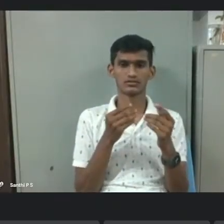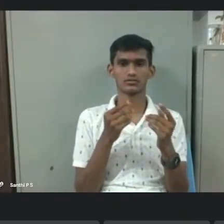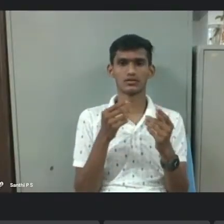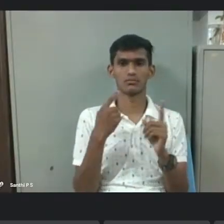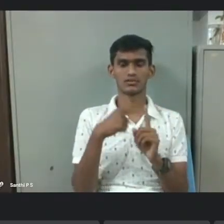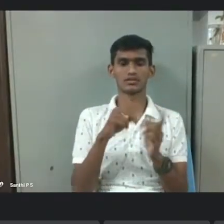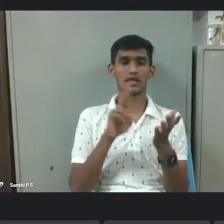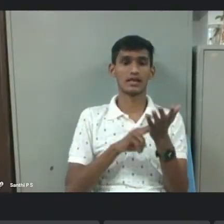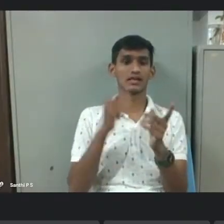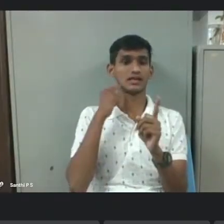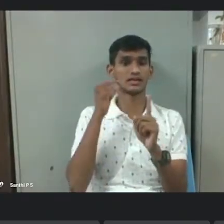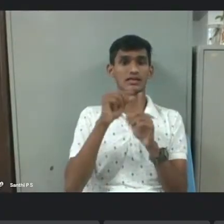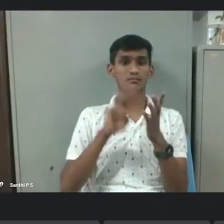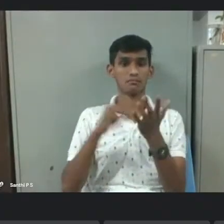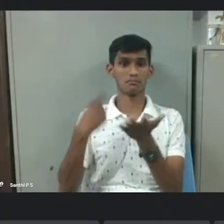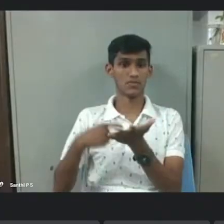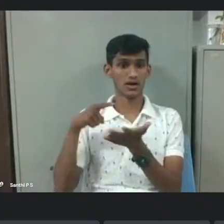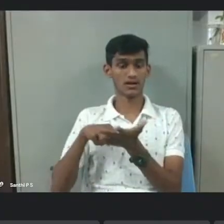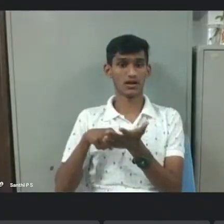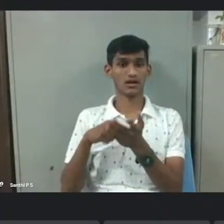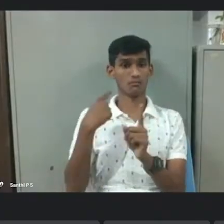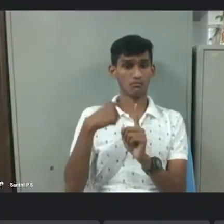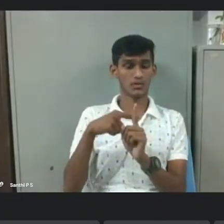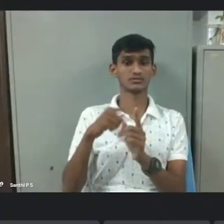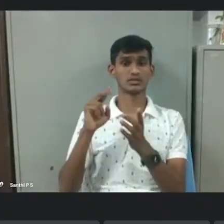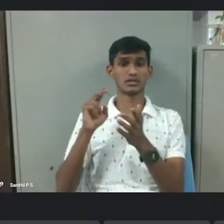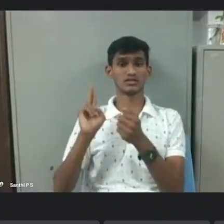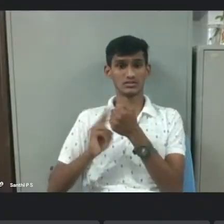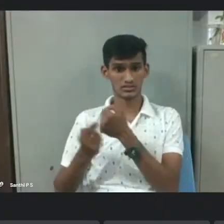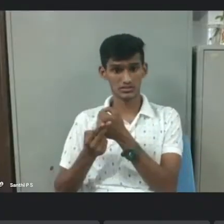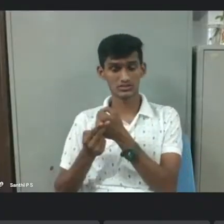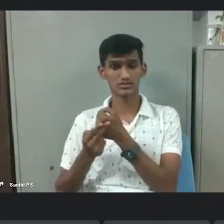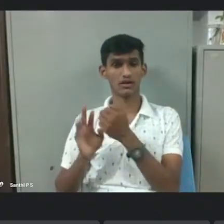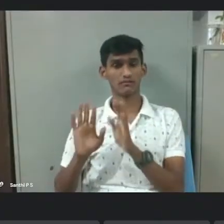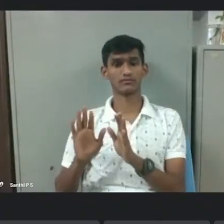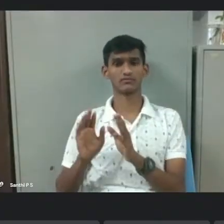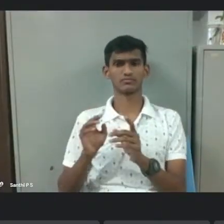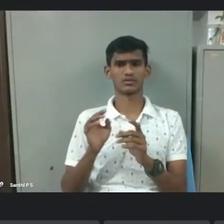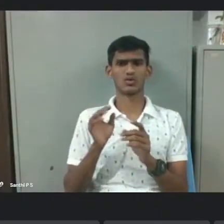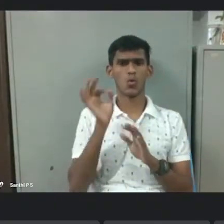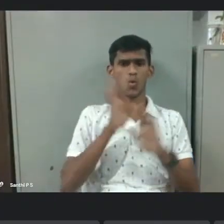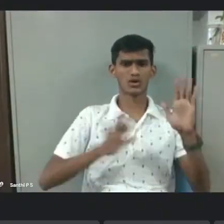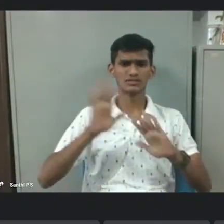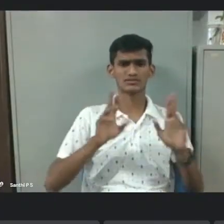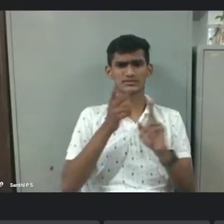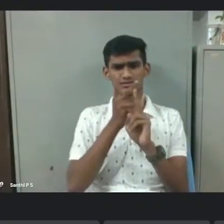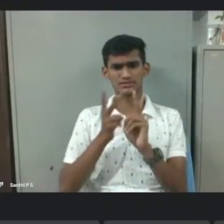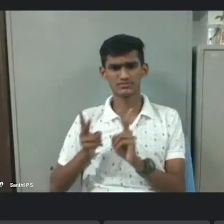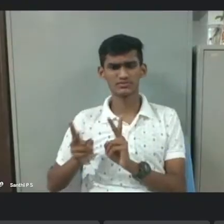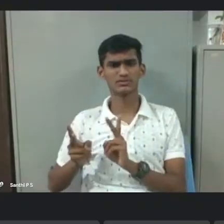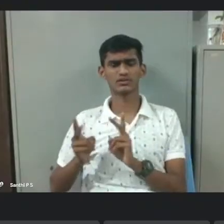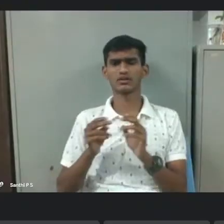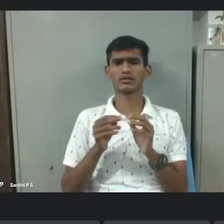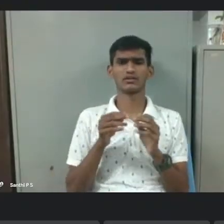ഫിസിക്കൽ മെഡിസിൻ പോലുള്ള സംവിധാനങ്ങൾ ഇവിടെയുണ്ട്. നിഷ് പോലെയുള്ള സംവിധാനങ്ങൾ തിരുവനന്തപുരത്തുണ്ട്. അപ്പൊ കുറേയധികം സ്ഥാപനങ്ങളും സർവീസുകളും